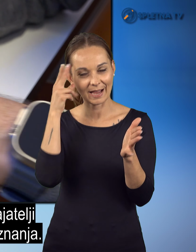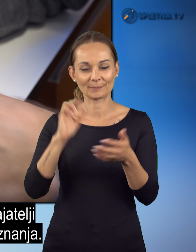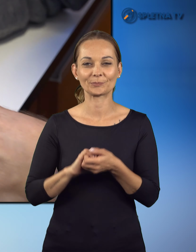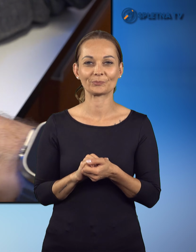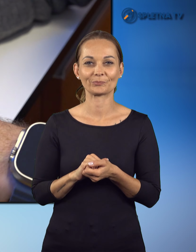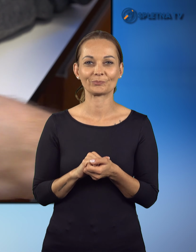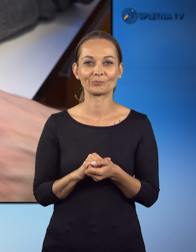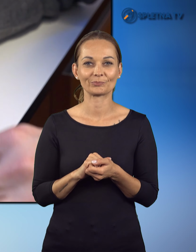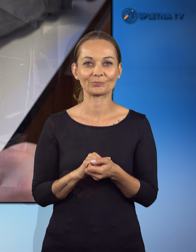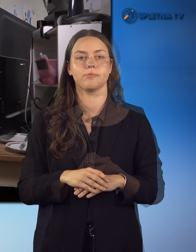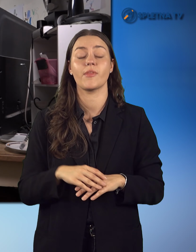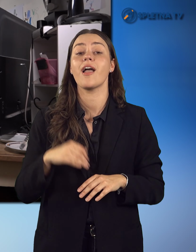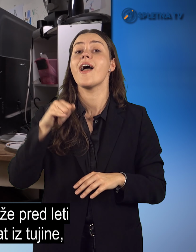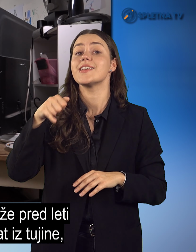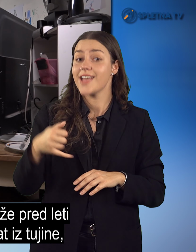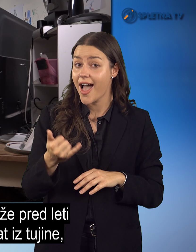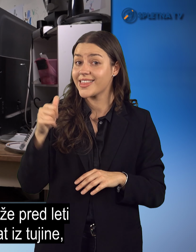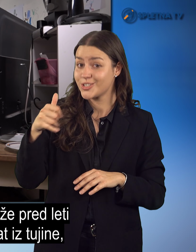znanja.